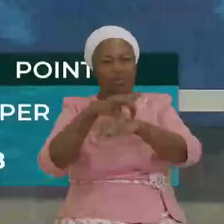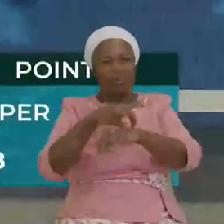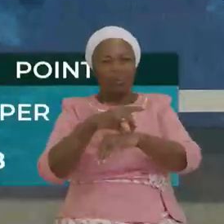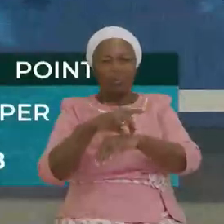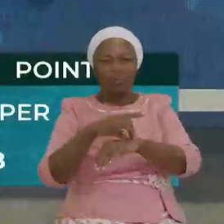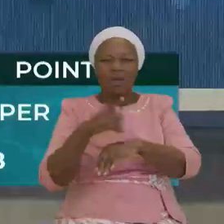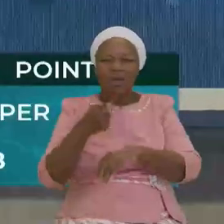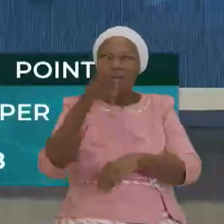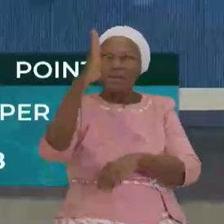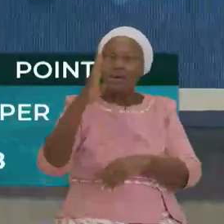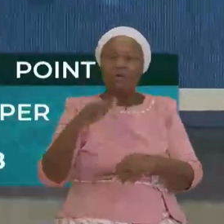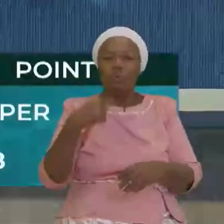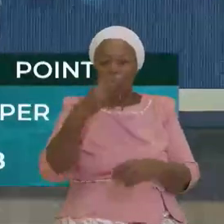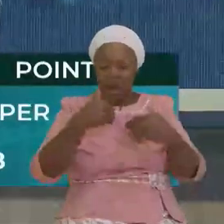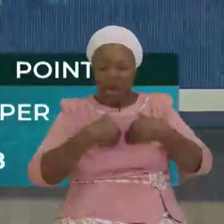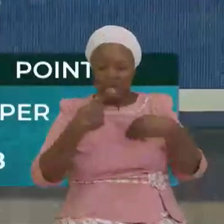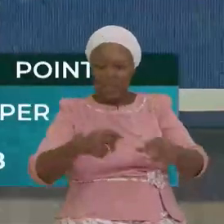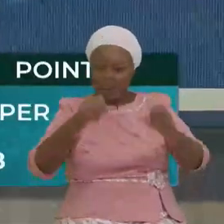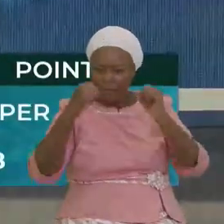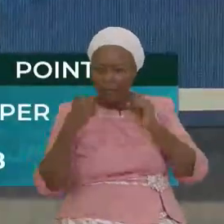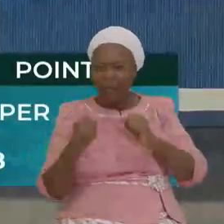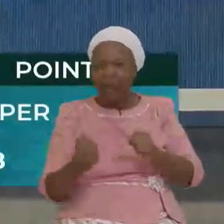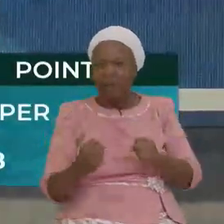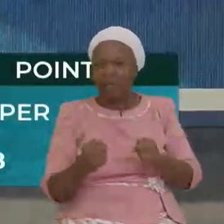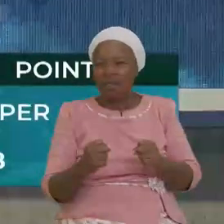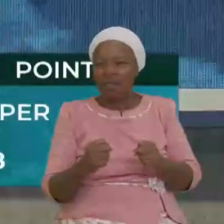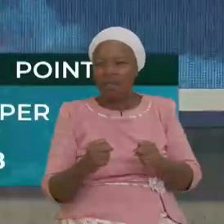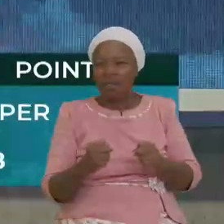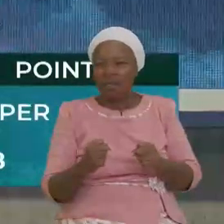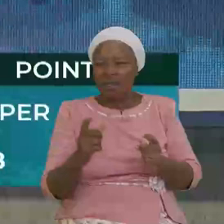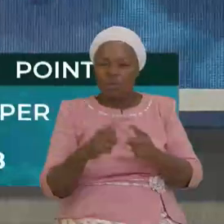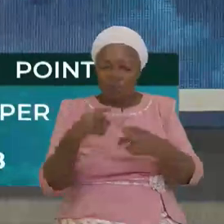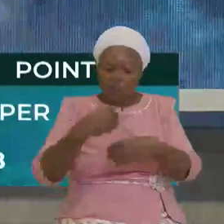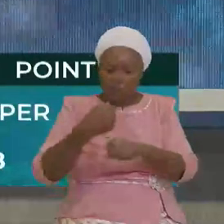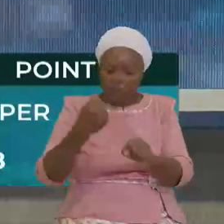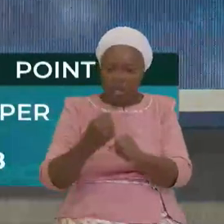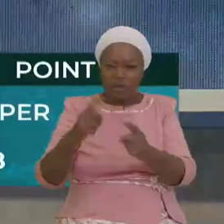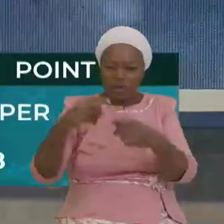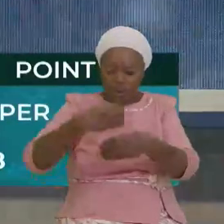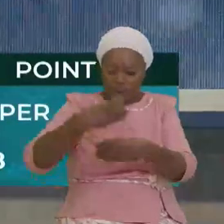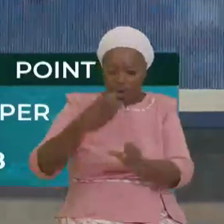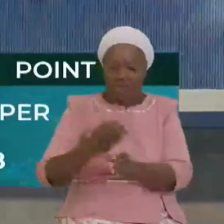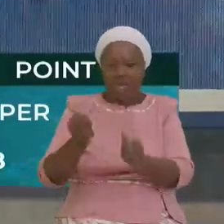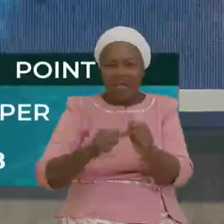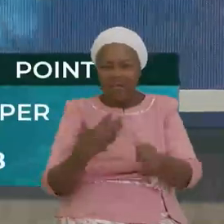Pensez à toute la terre, le Dieu qui a la